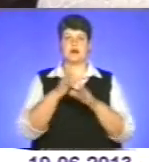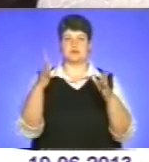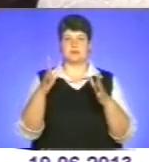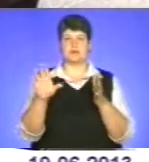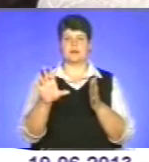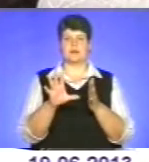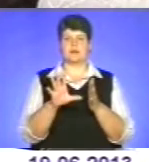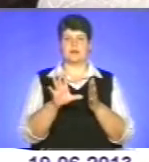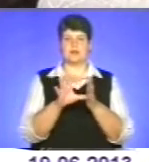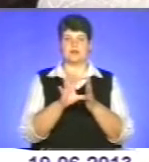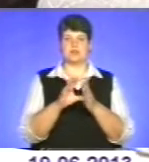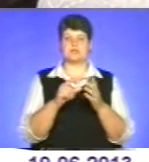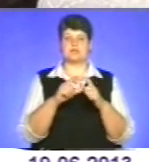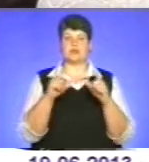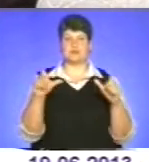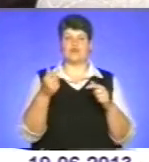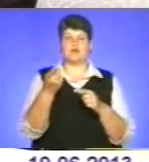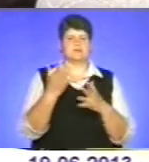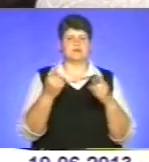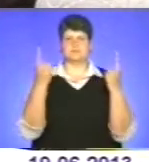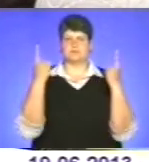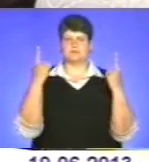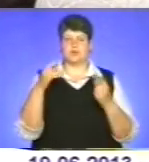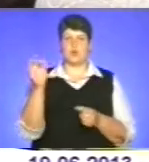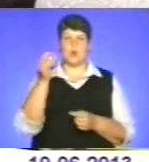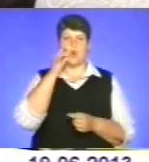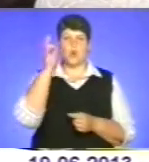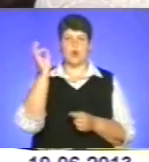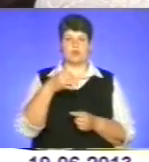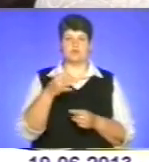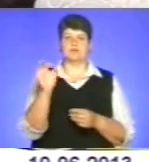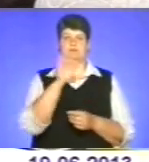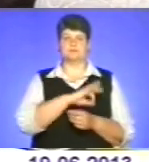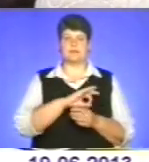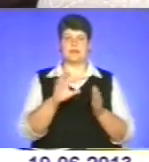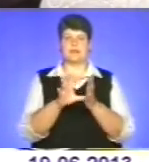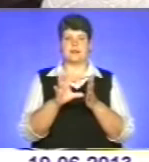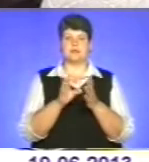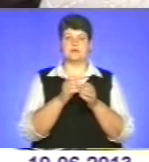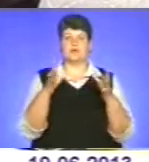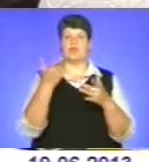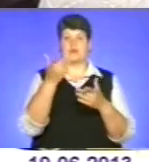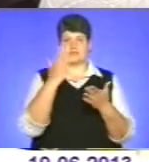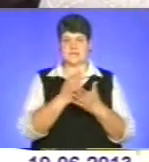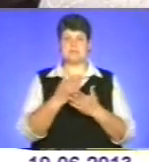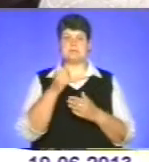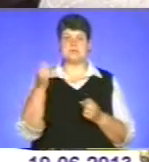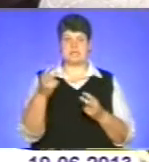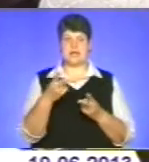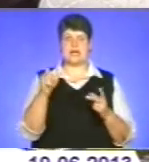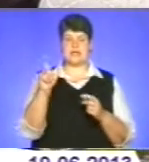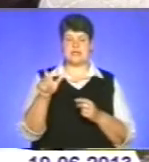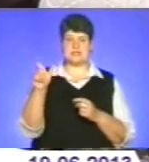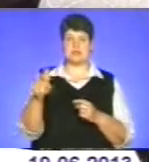колосальний опит експлуатації атомних станцій, але саме головне, у вас є спеціаліст, у вас є люди. Ми б хотіли,